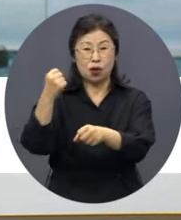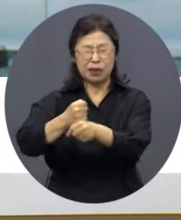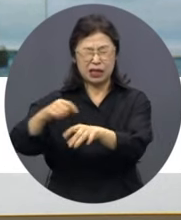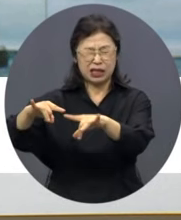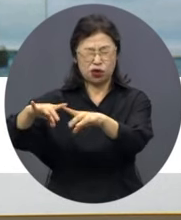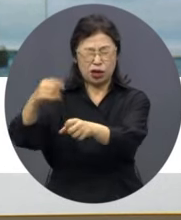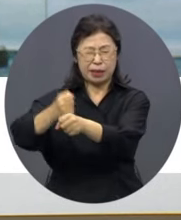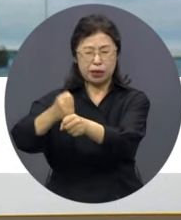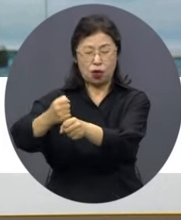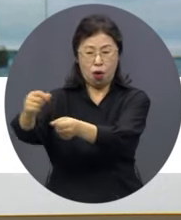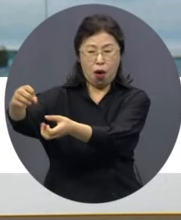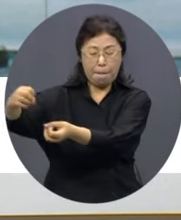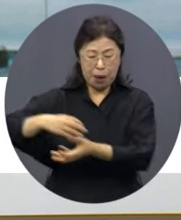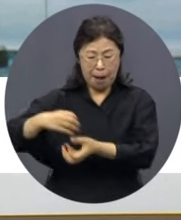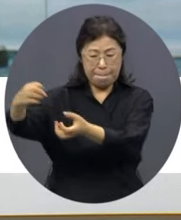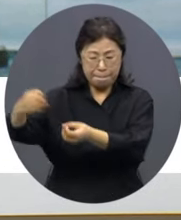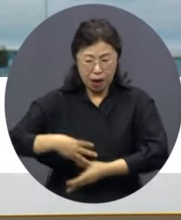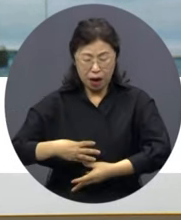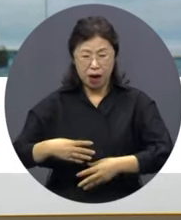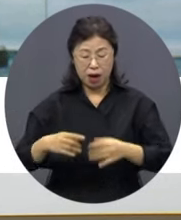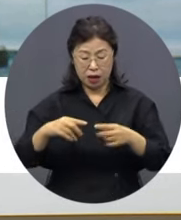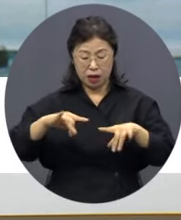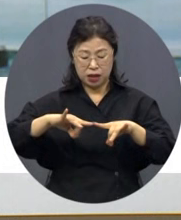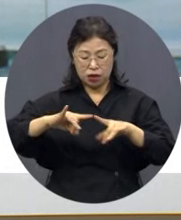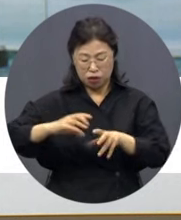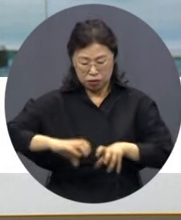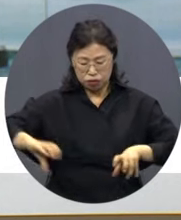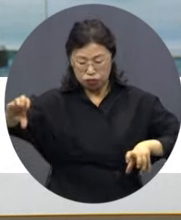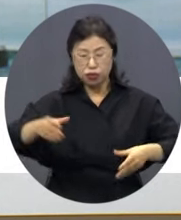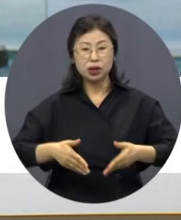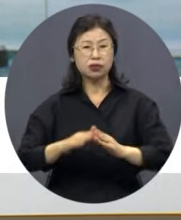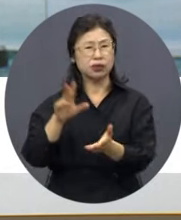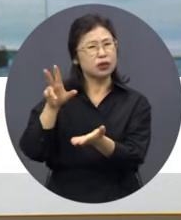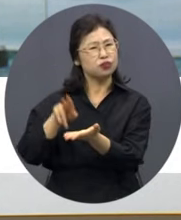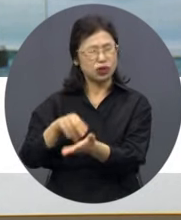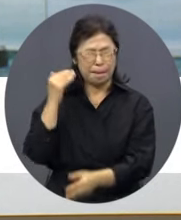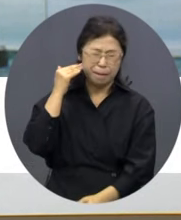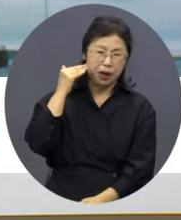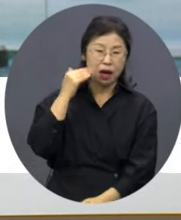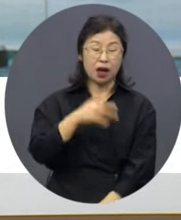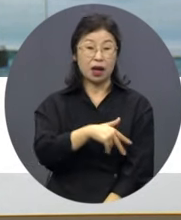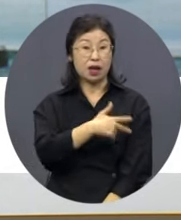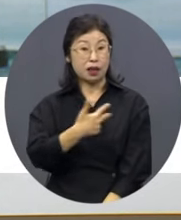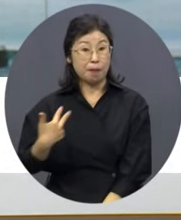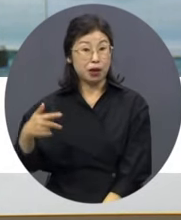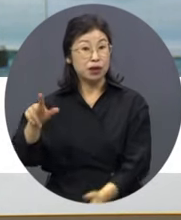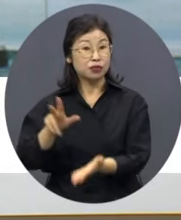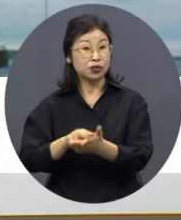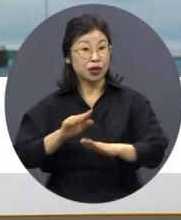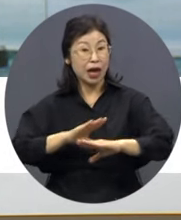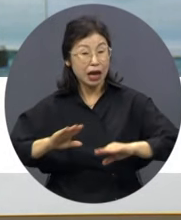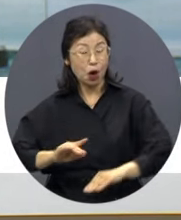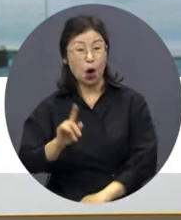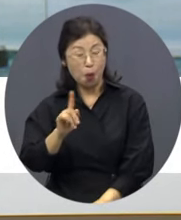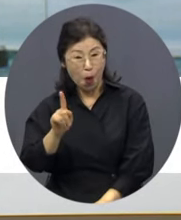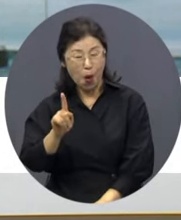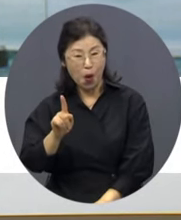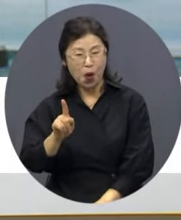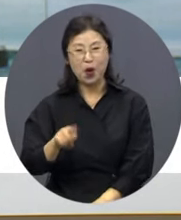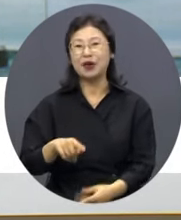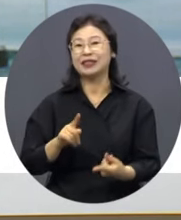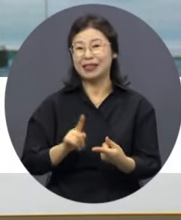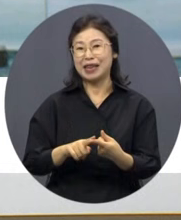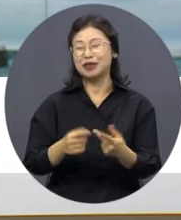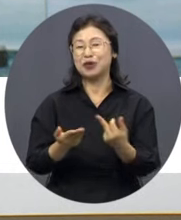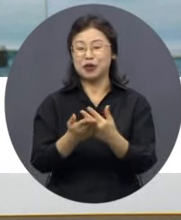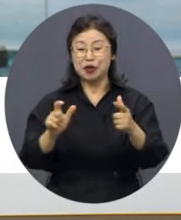양의 전기를 운반할 송 전로를 건설하는 것인데요이 덴마크가이 문제를 어떻게 해결하고 있는지